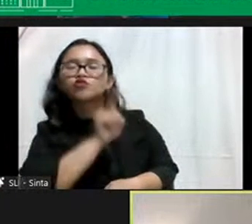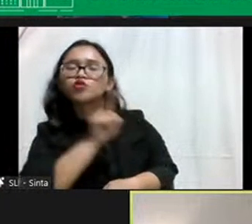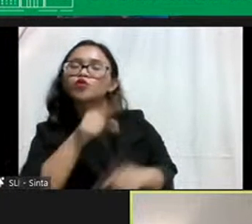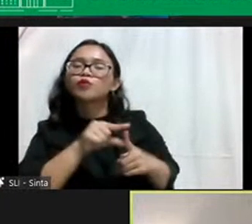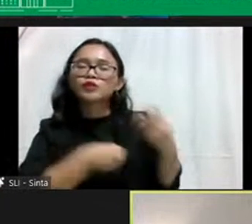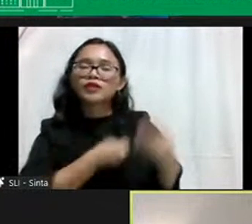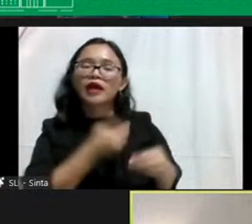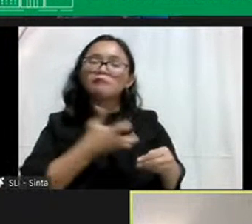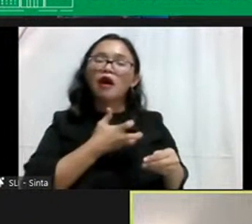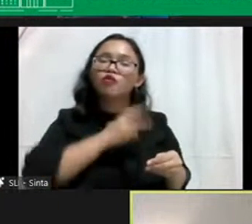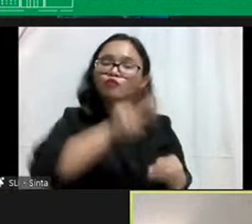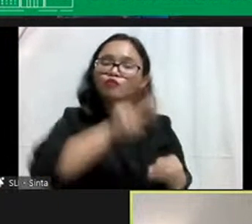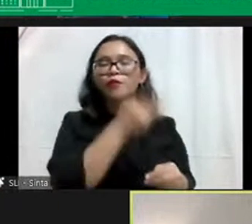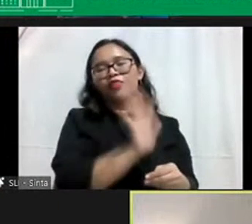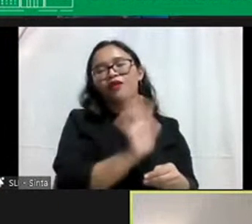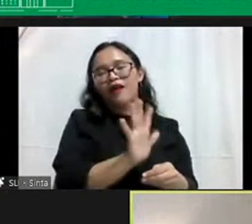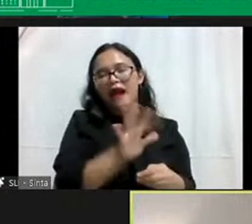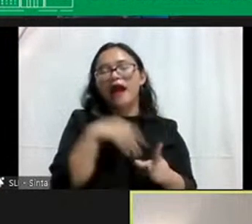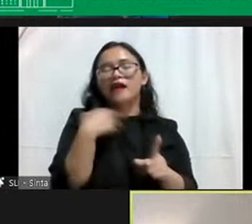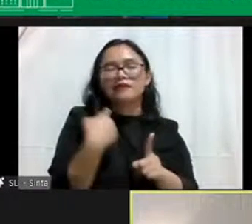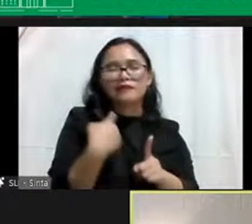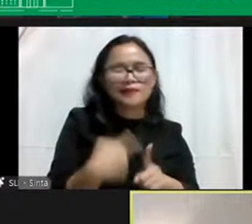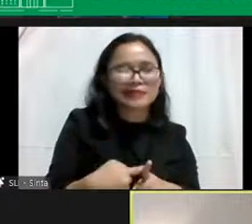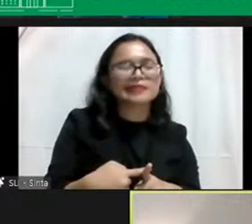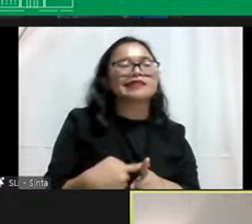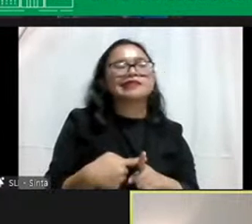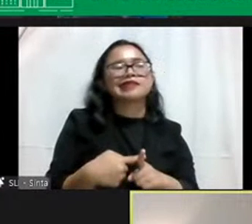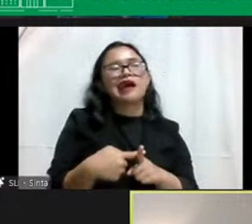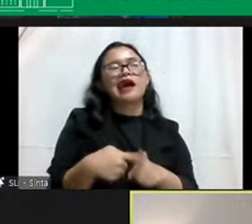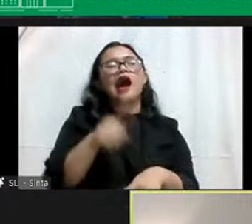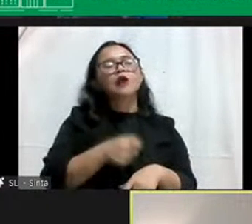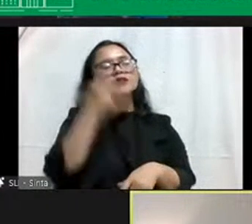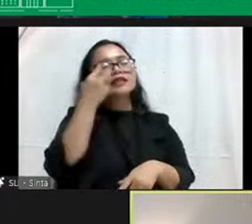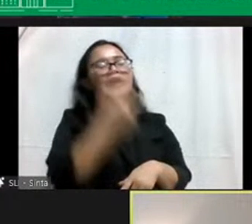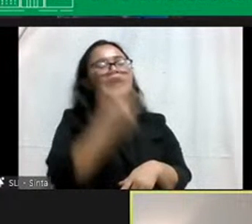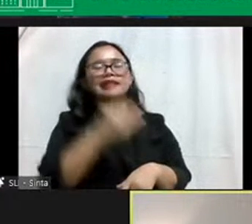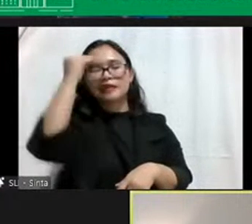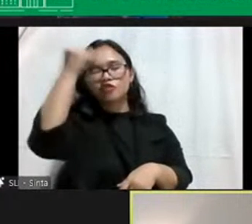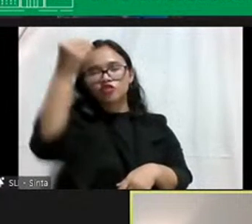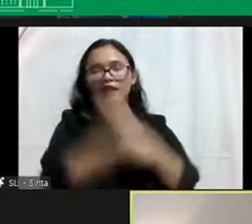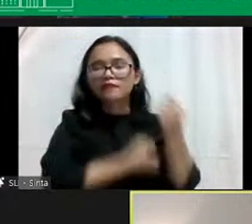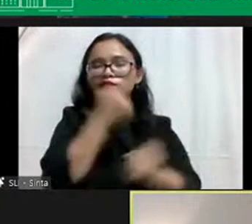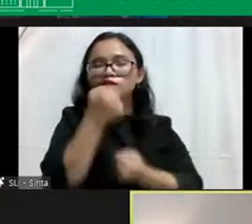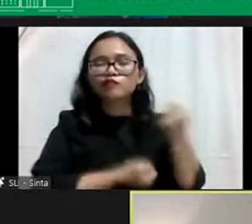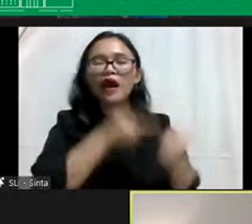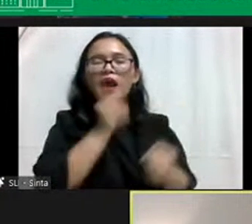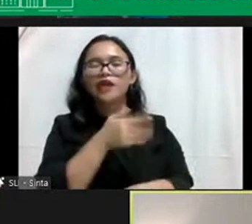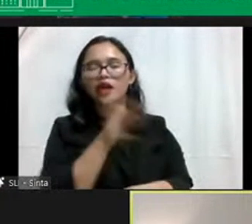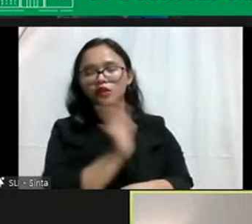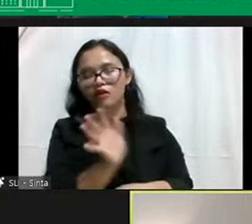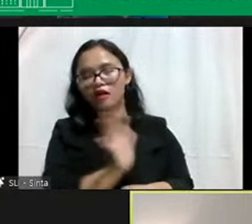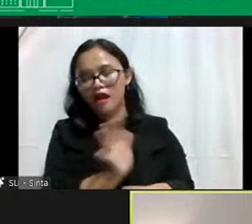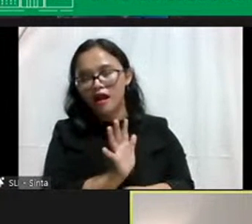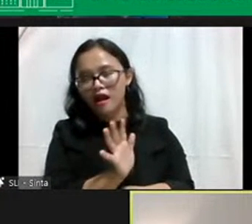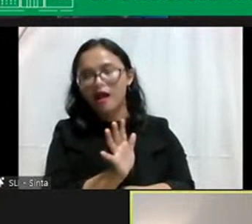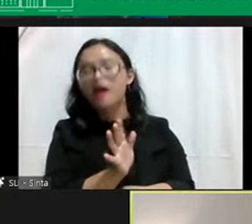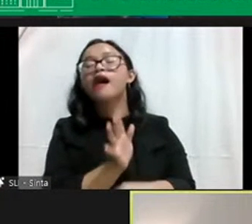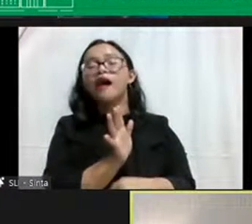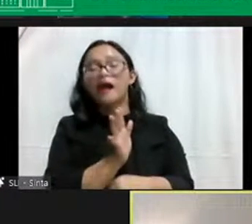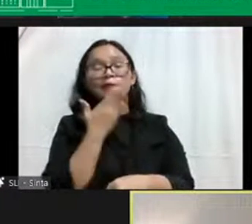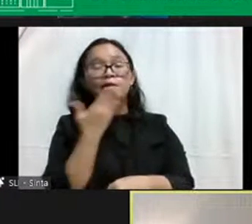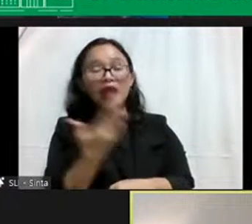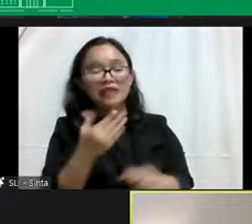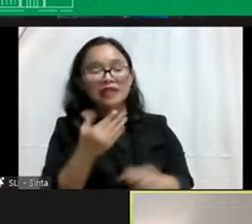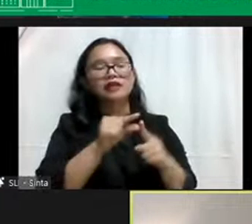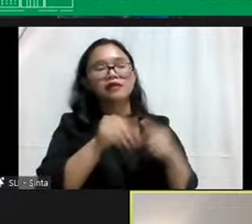aksi dan juga pelaksanaan dari rencana aksi itu dan yang bisa dilakukan oleh perusahaan